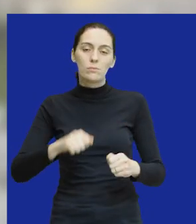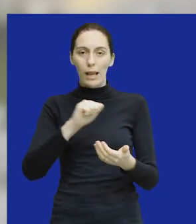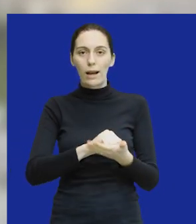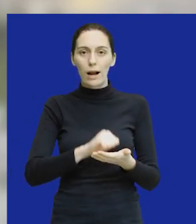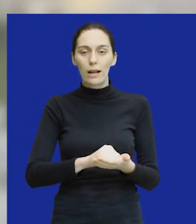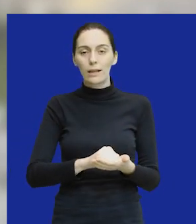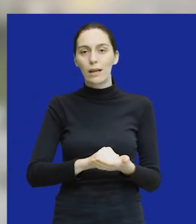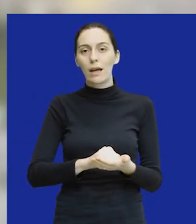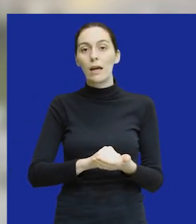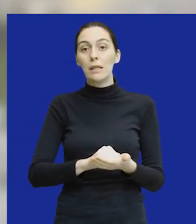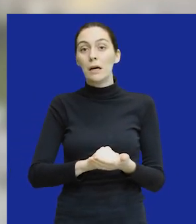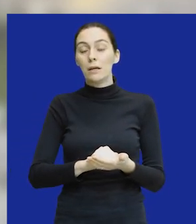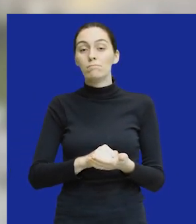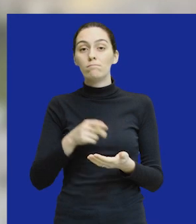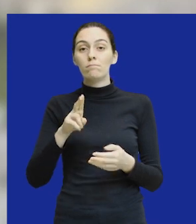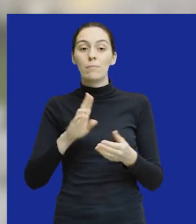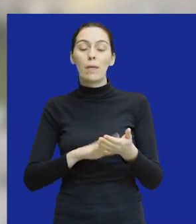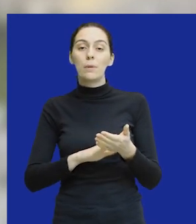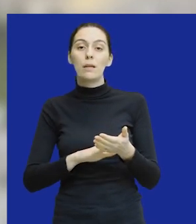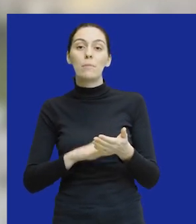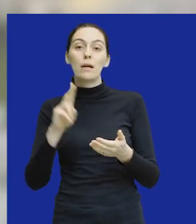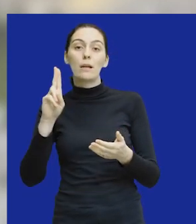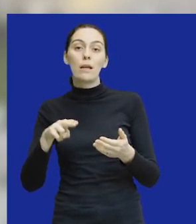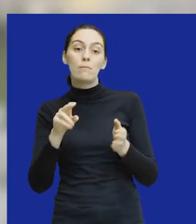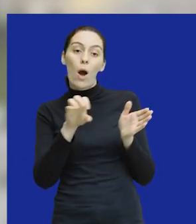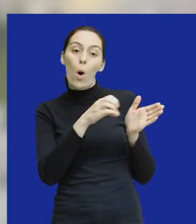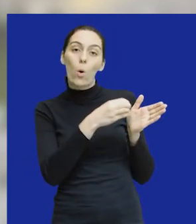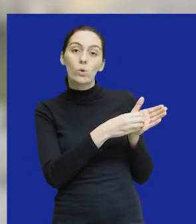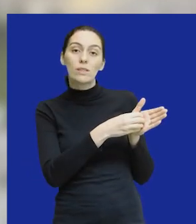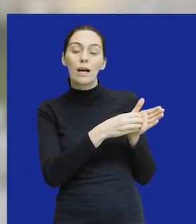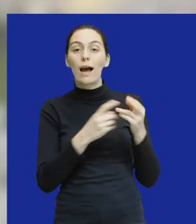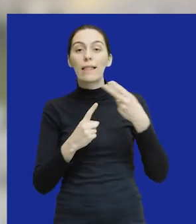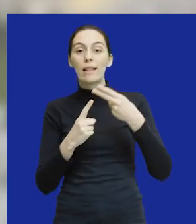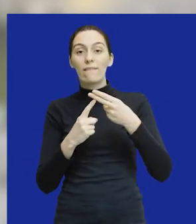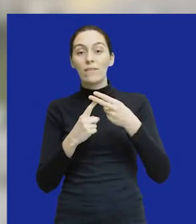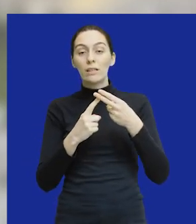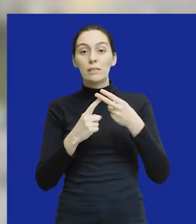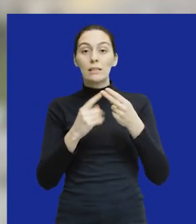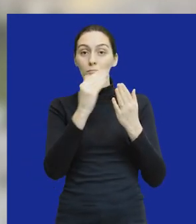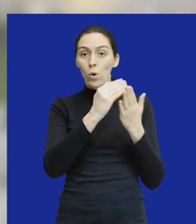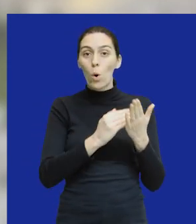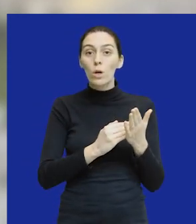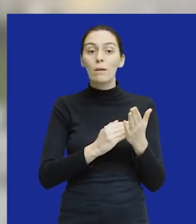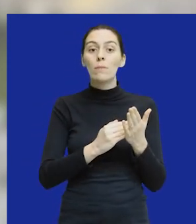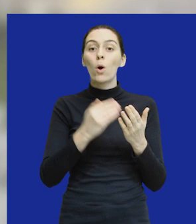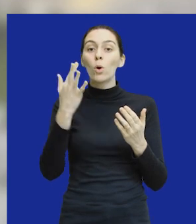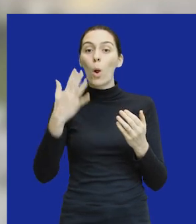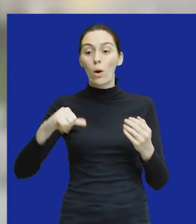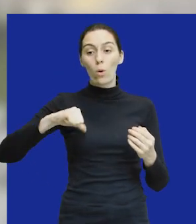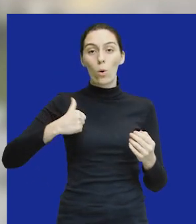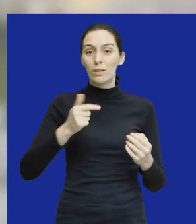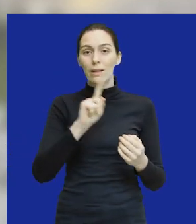ozbiljne nakladnike da, ako ste primijetili dobne oznake na televizijskom programu ispod koje dobi